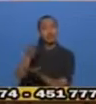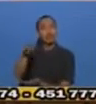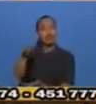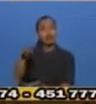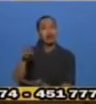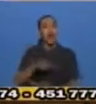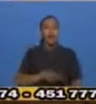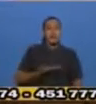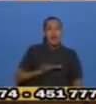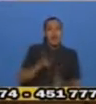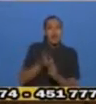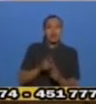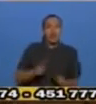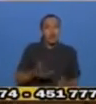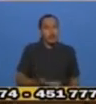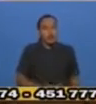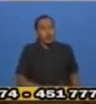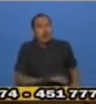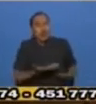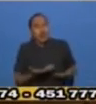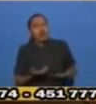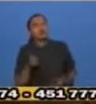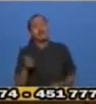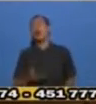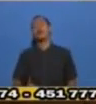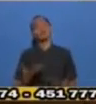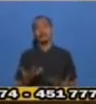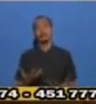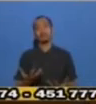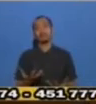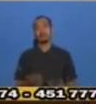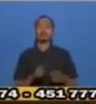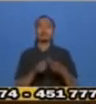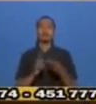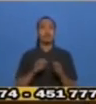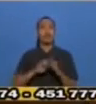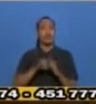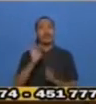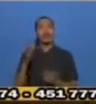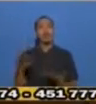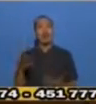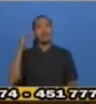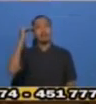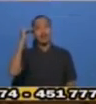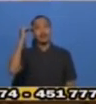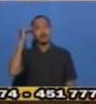yang lain, misalnya yang intelektual. Intelektual kadang-kadang orang tua juga mengabaikan karena